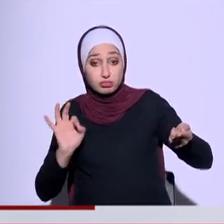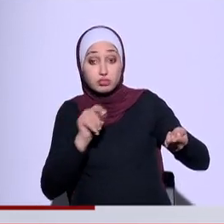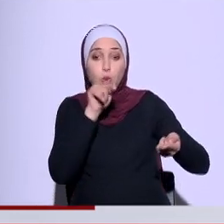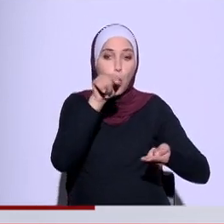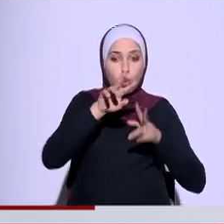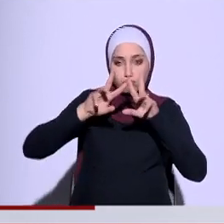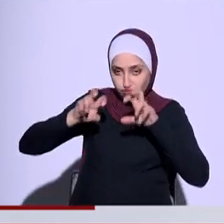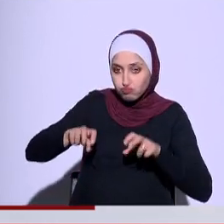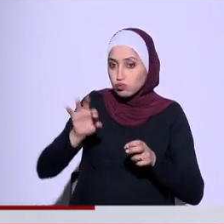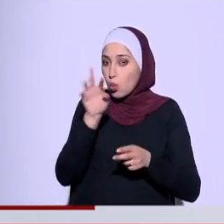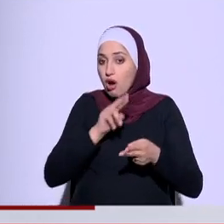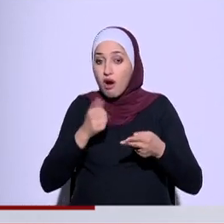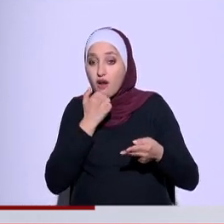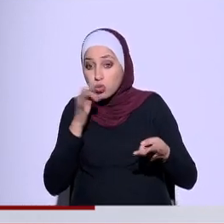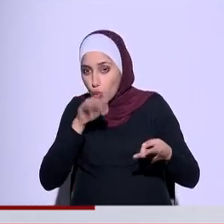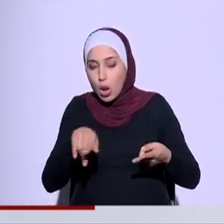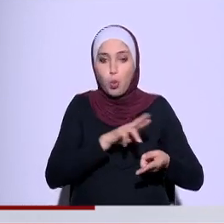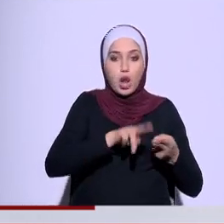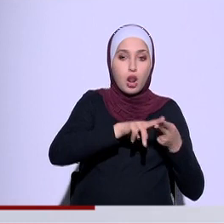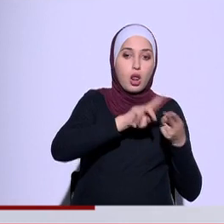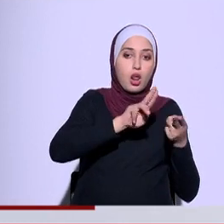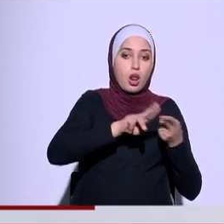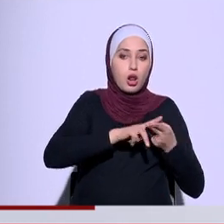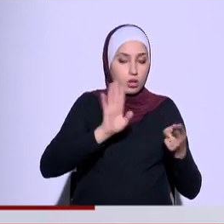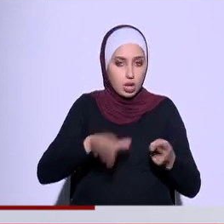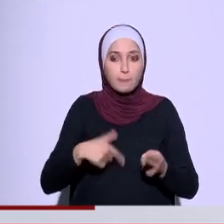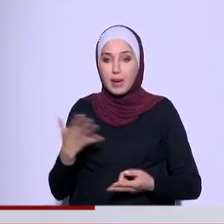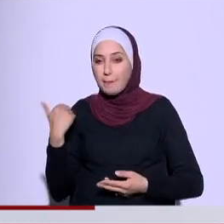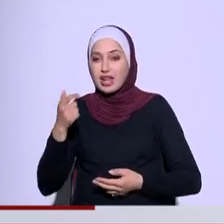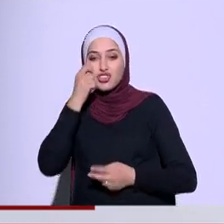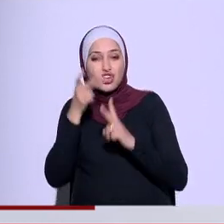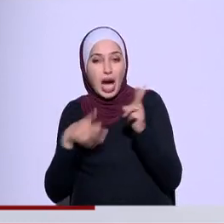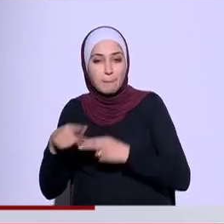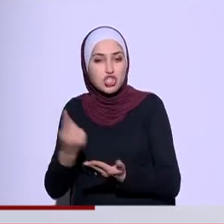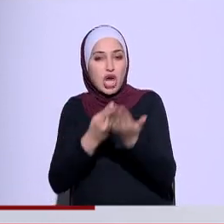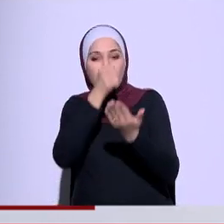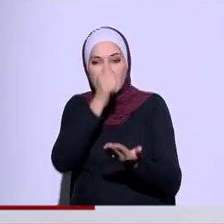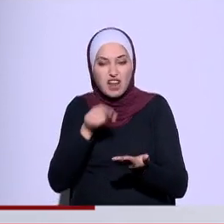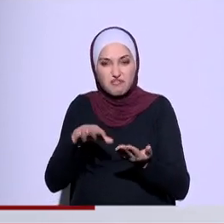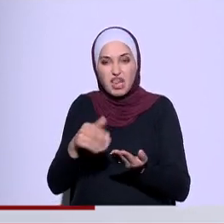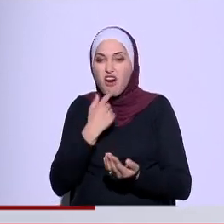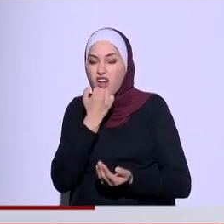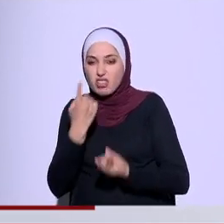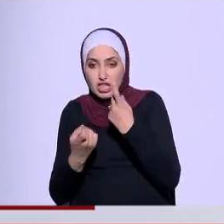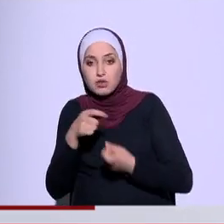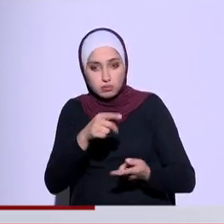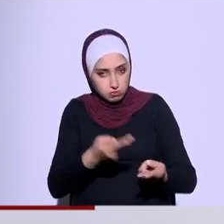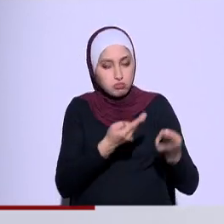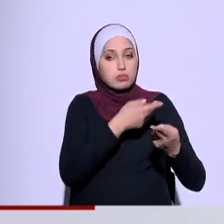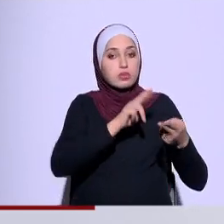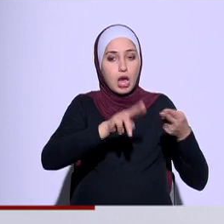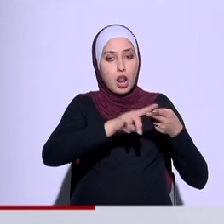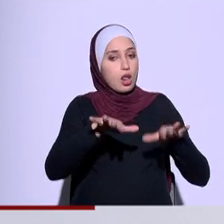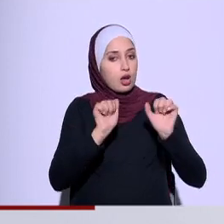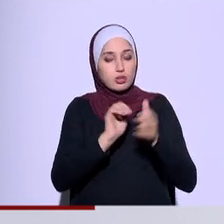حل جميع المشاكل أو الشكاوي التي أصدرت إلينا من المواطنين. نعم، شكرا جزيلا لك على كل